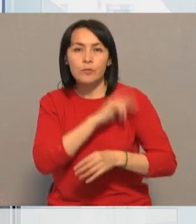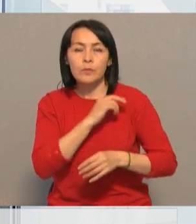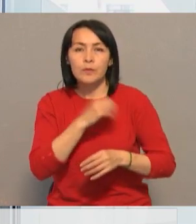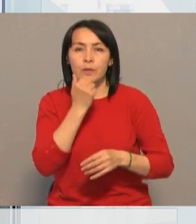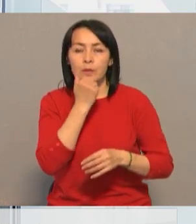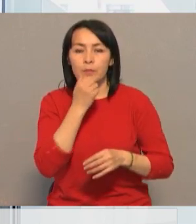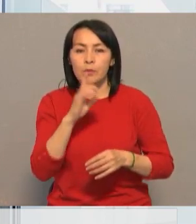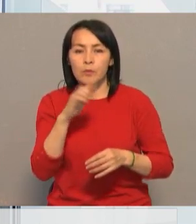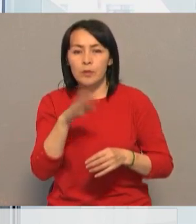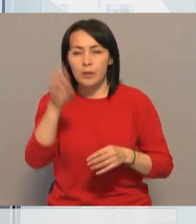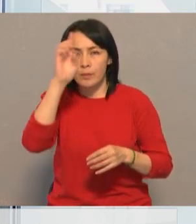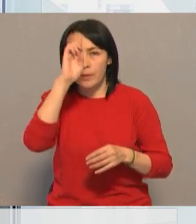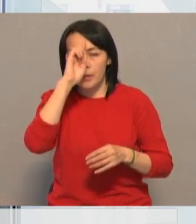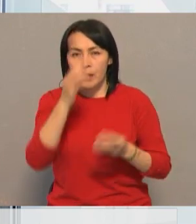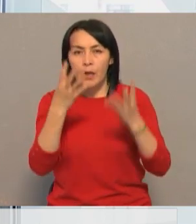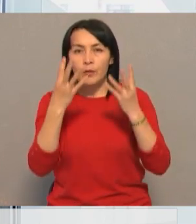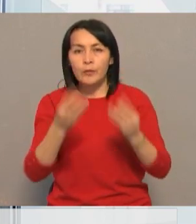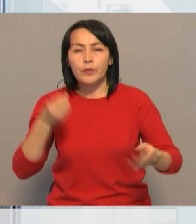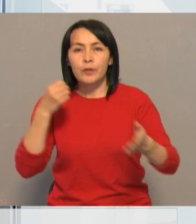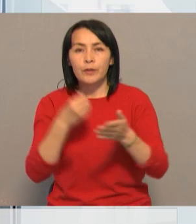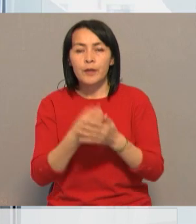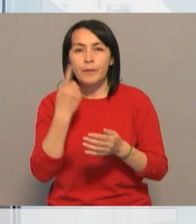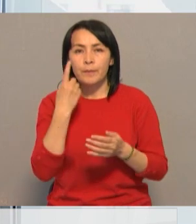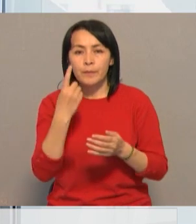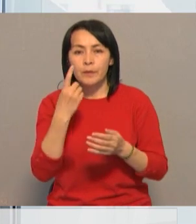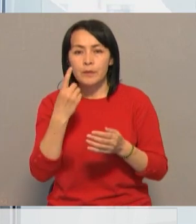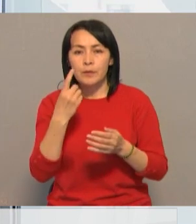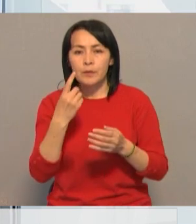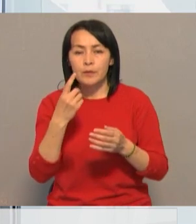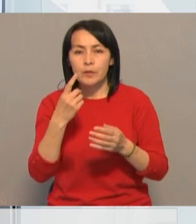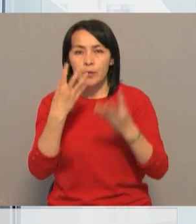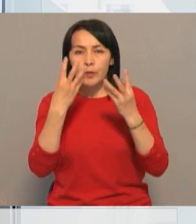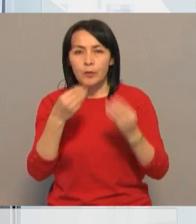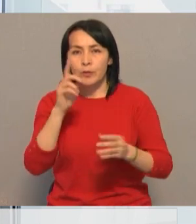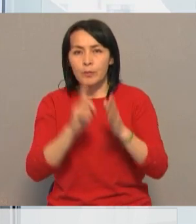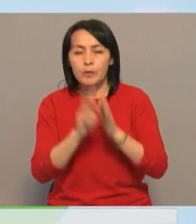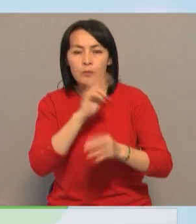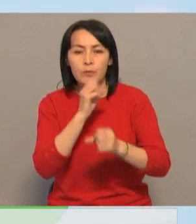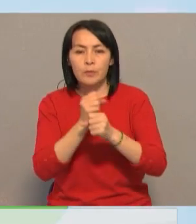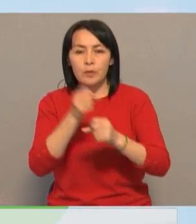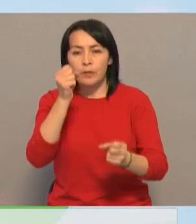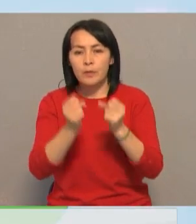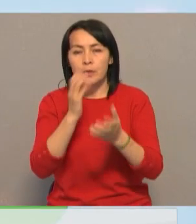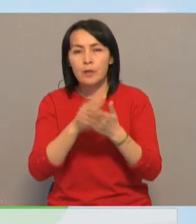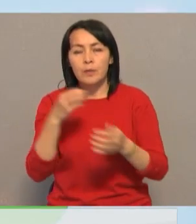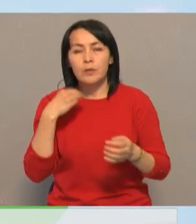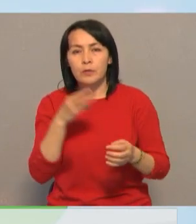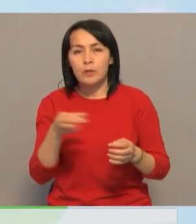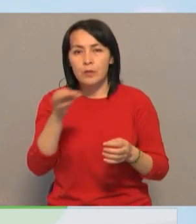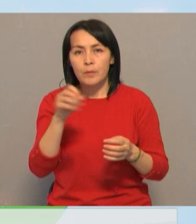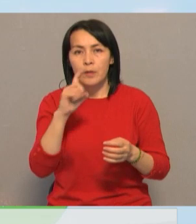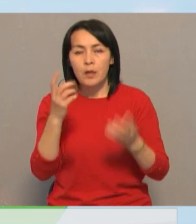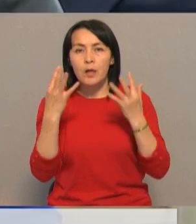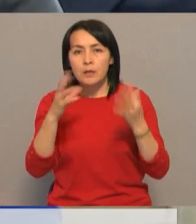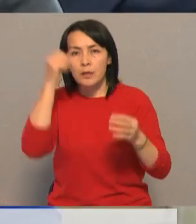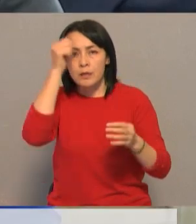Египет және Судан мемлекеттерінде әлі күнге дейін бірінші қойылған күннен бастап істеп тұрған дождевой машиналар бар. Түркістан облысының шаруалары